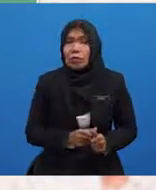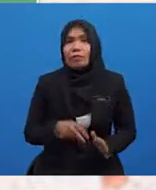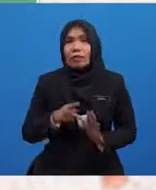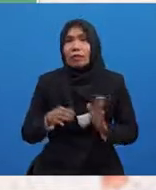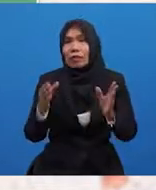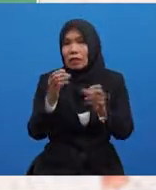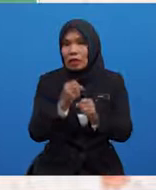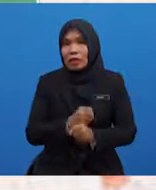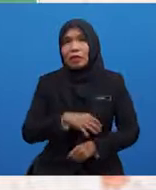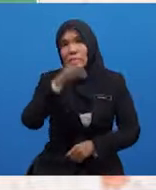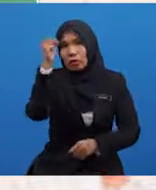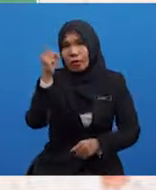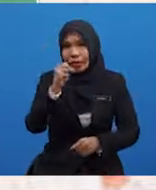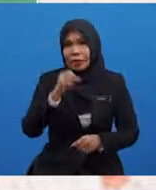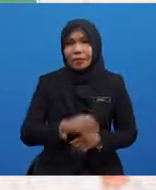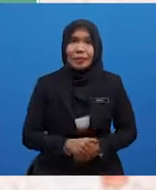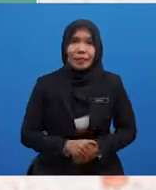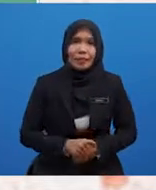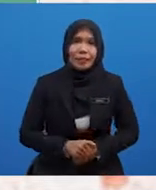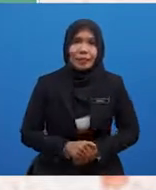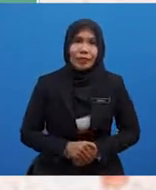kehendak soalan.